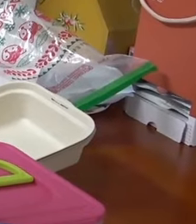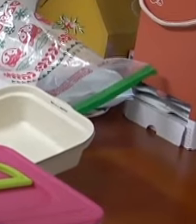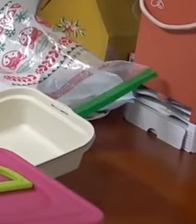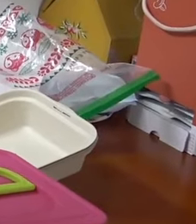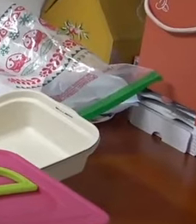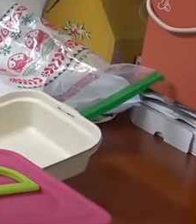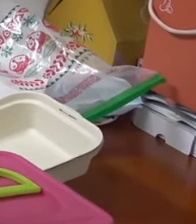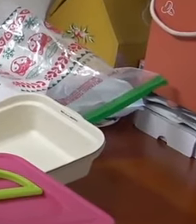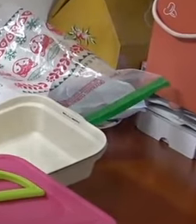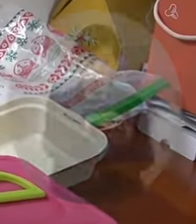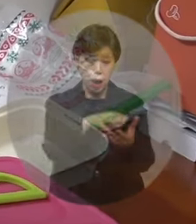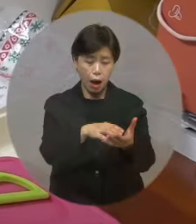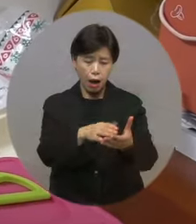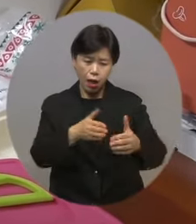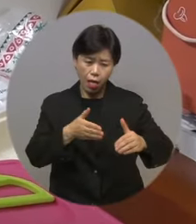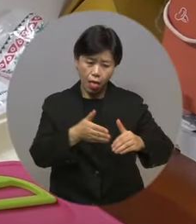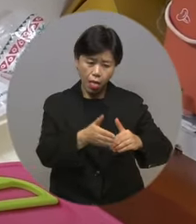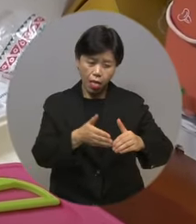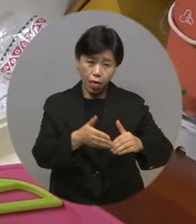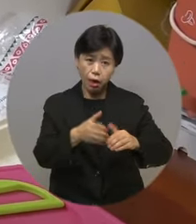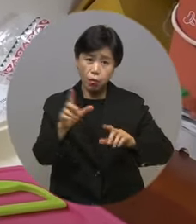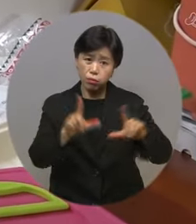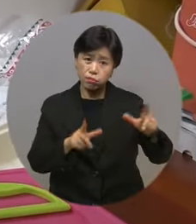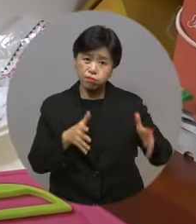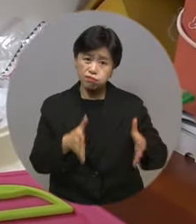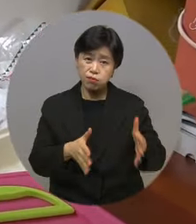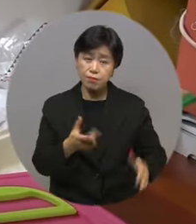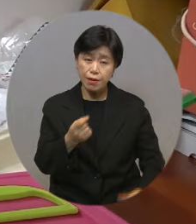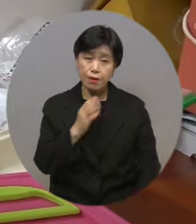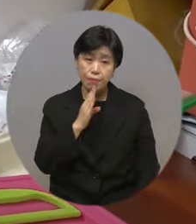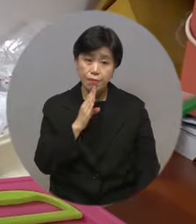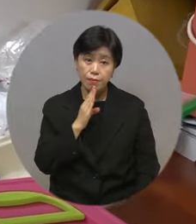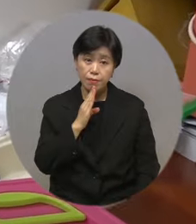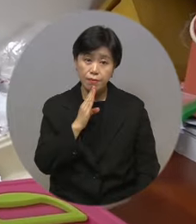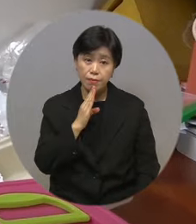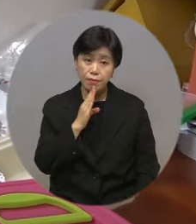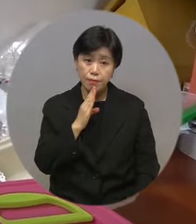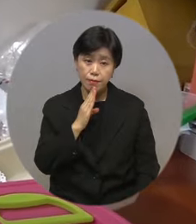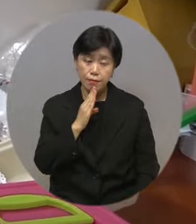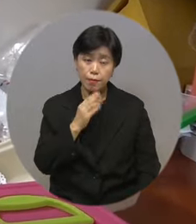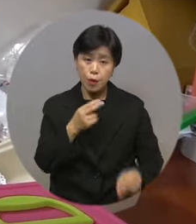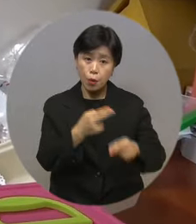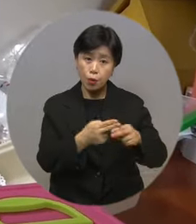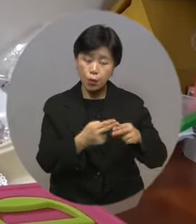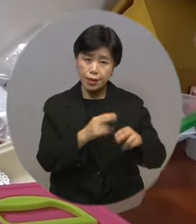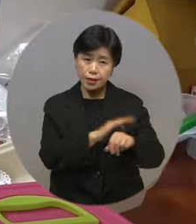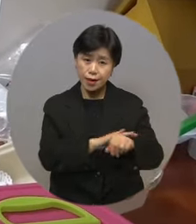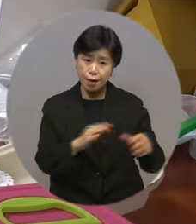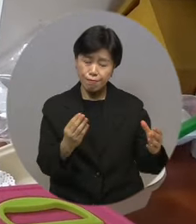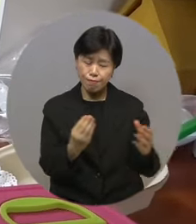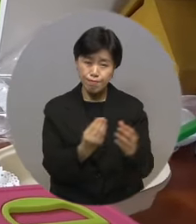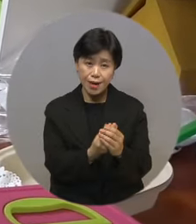빵을 써는 것이 어려워 보이는데요. 지연 씨는 무사히 요리를 완성할 수 있을까요?